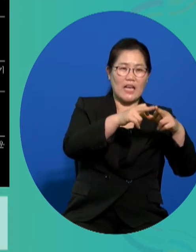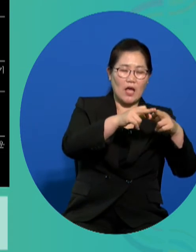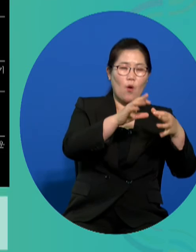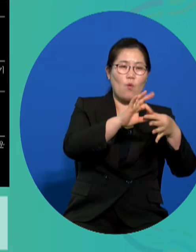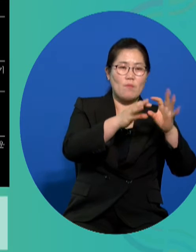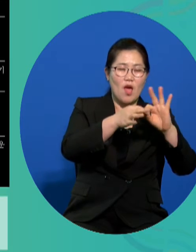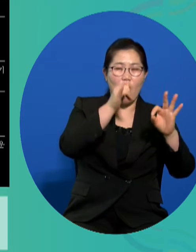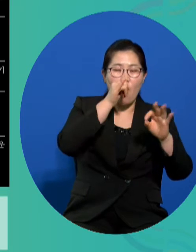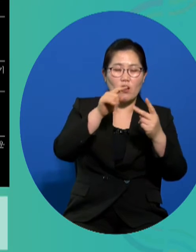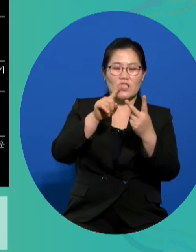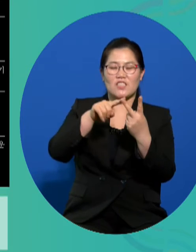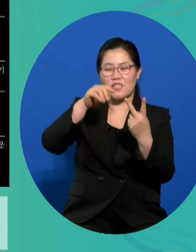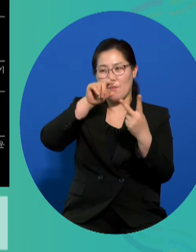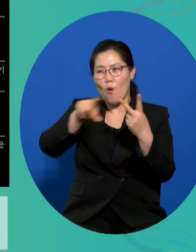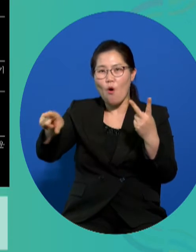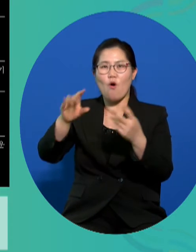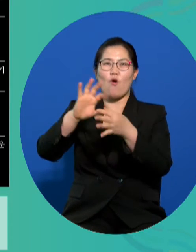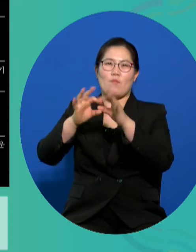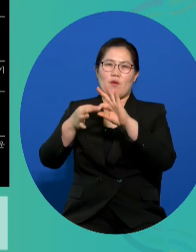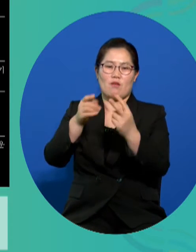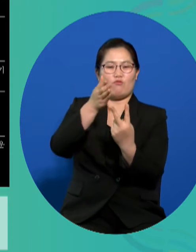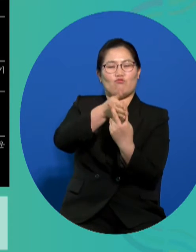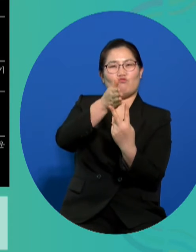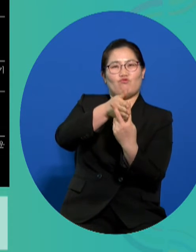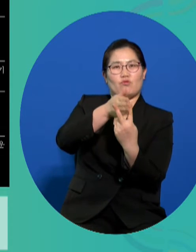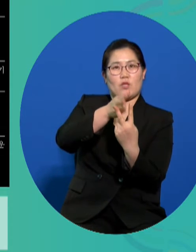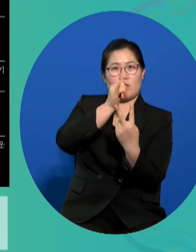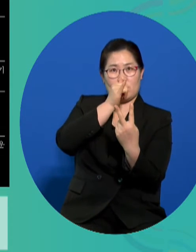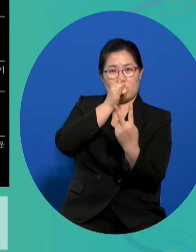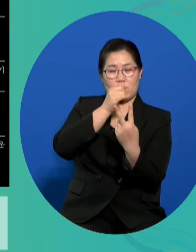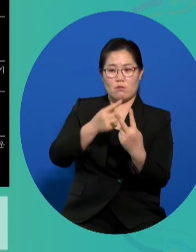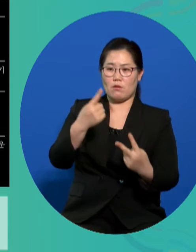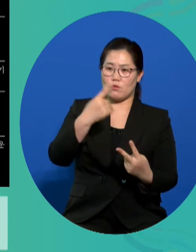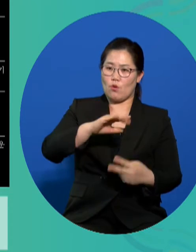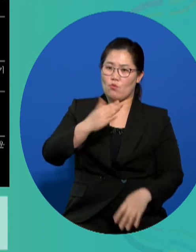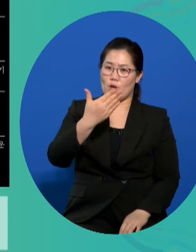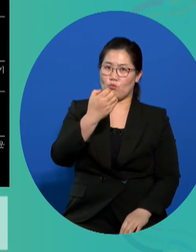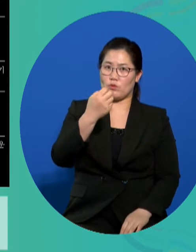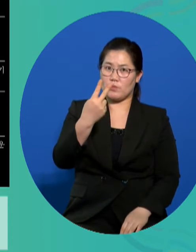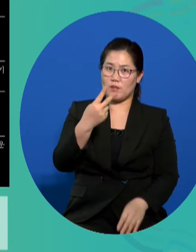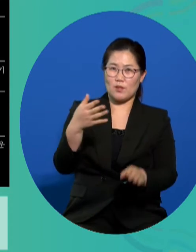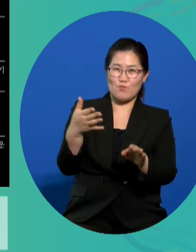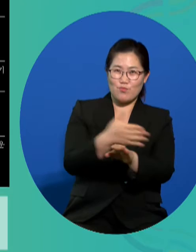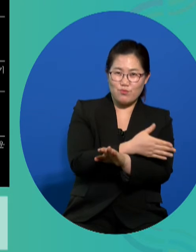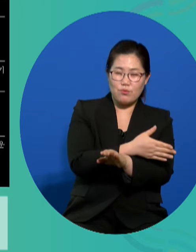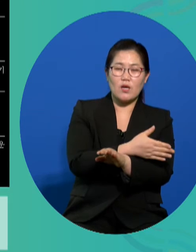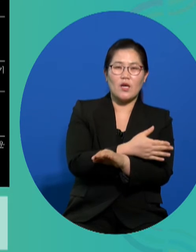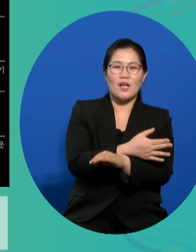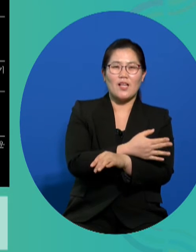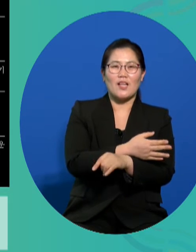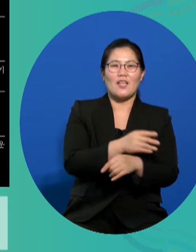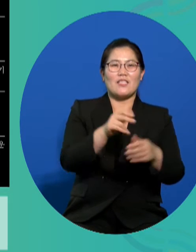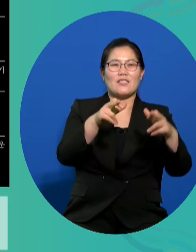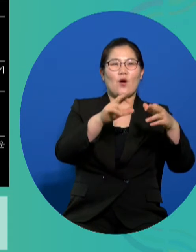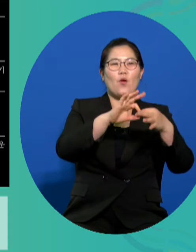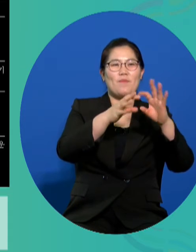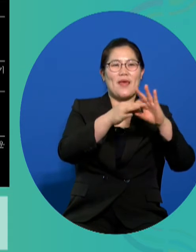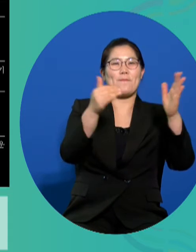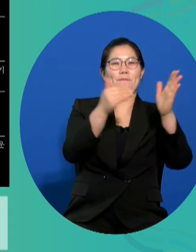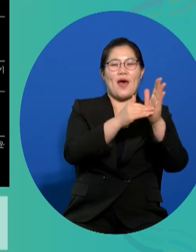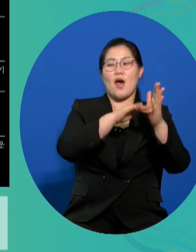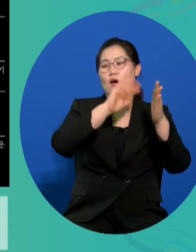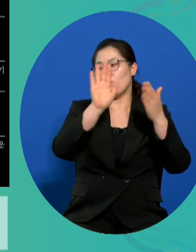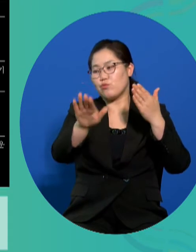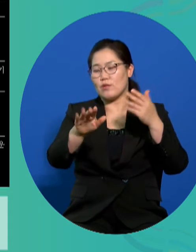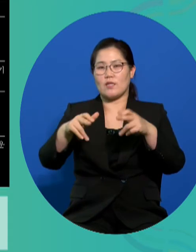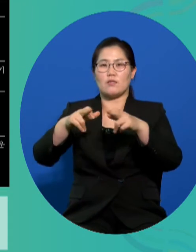나눠서 물론 순차적으로는 합니다만은 1992년 후부터 순차적으로 하는데 굳이 나눠서 할 필요성이 있나? 사회 통합이고